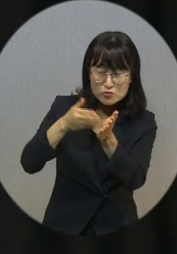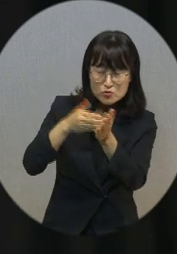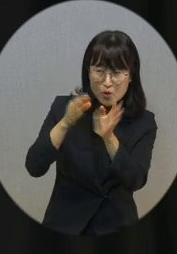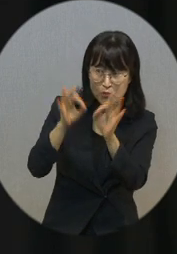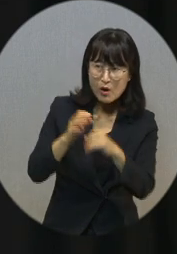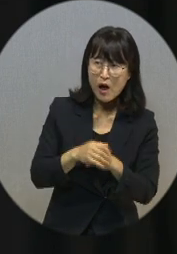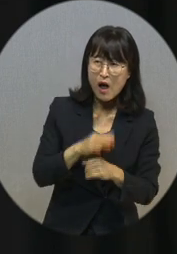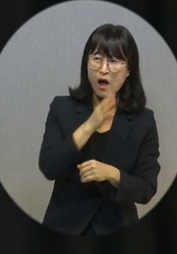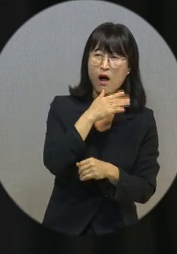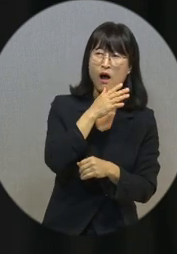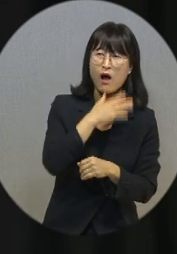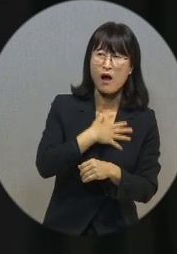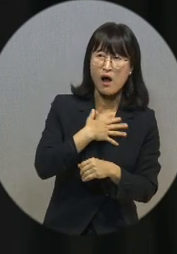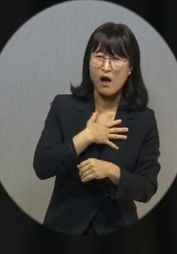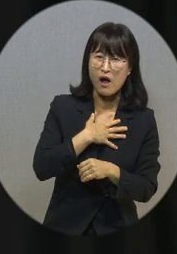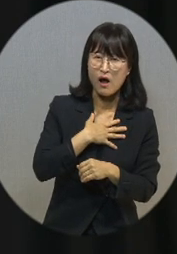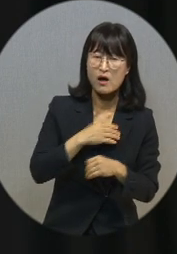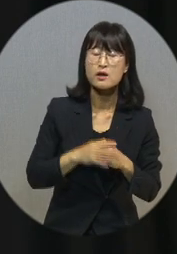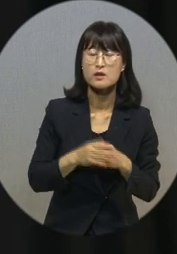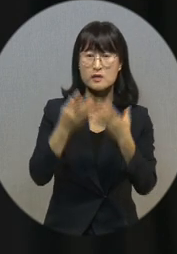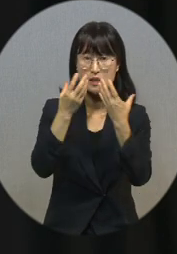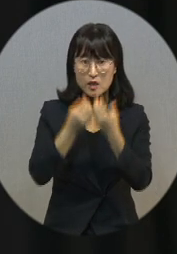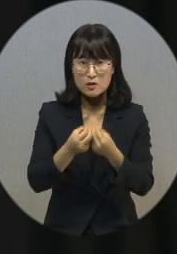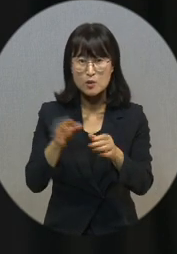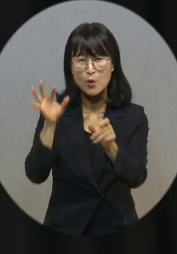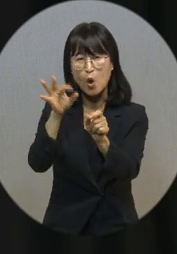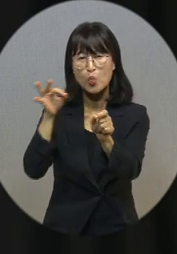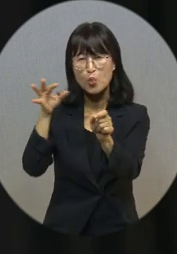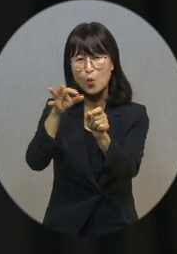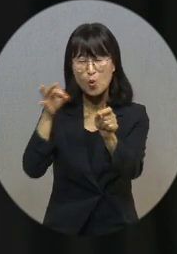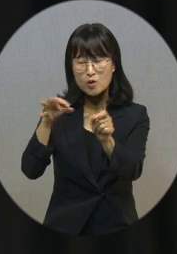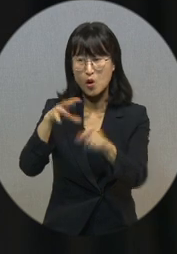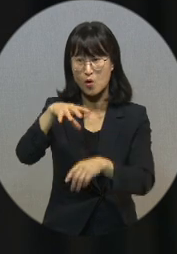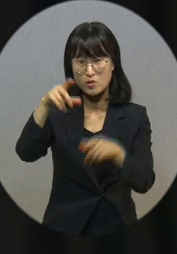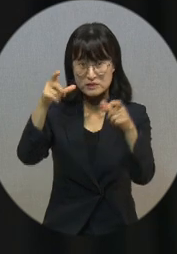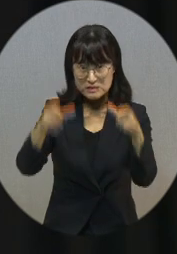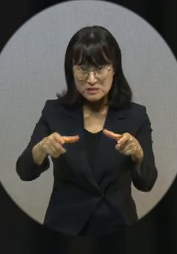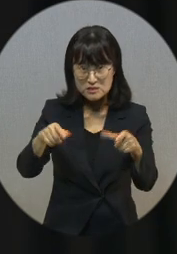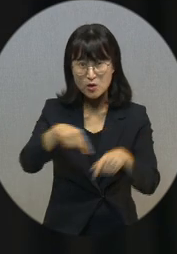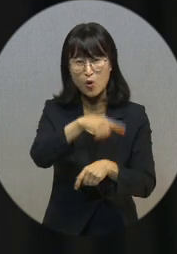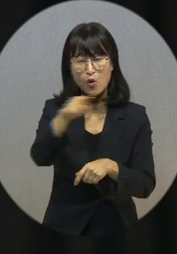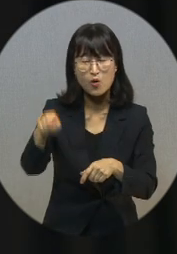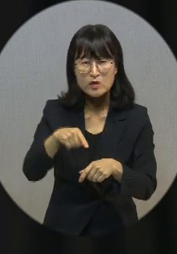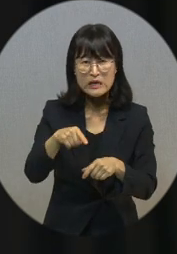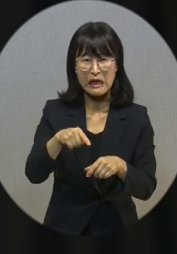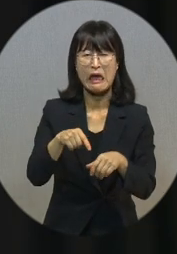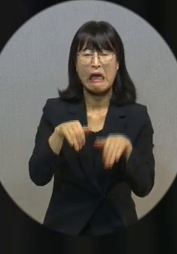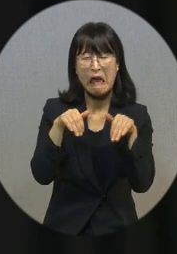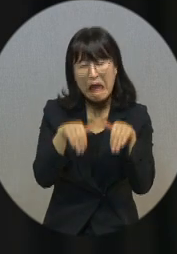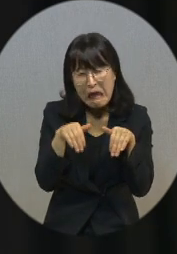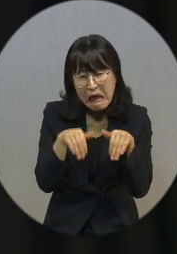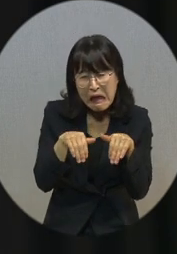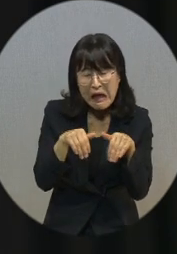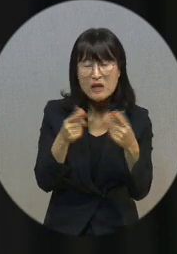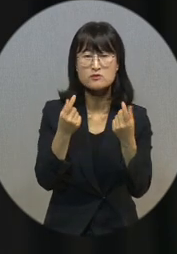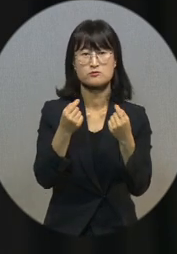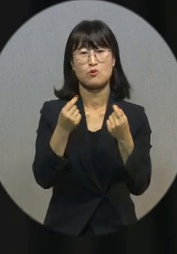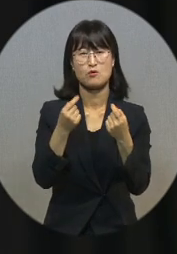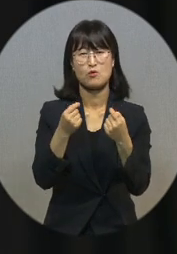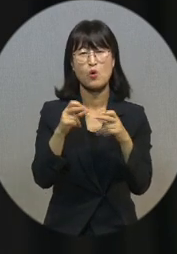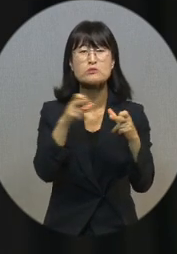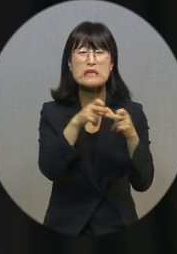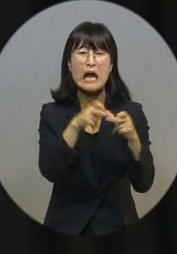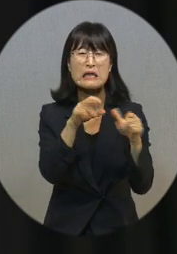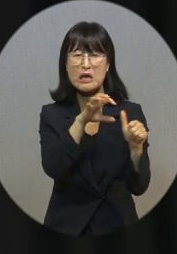뭐 그 통영의 이제 양식장 노예 사건이라든지 염전 노예 사건 지난해 네. 그런 것들 들어보실 수